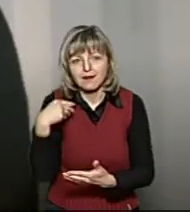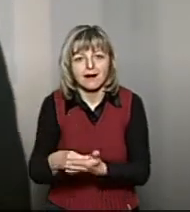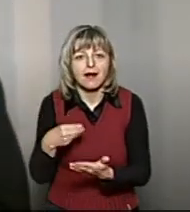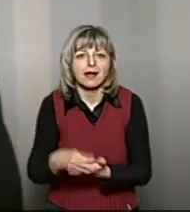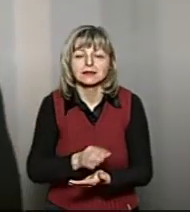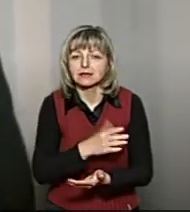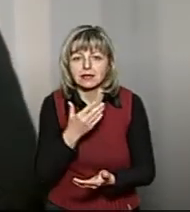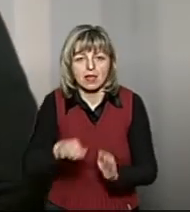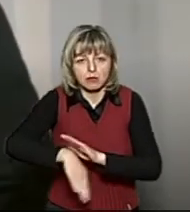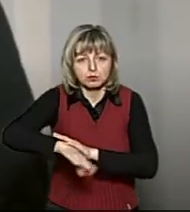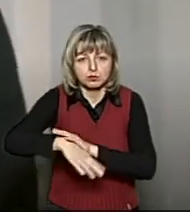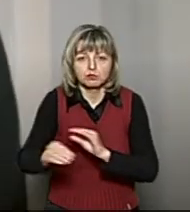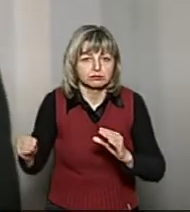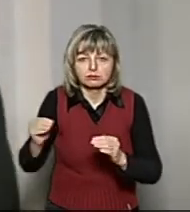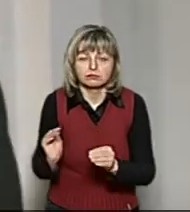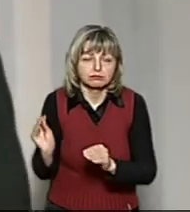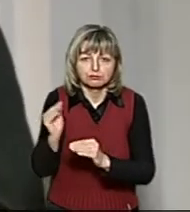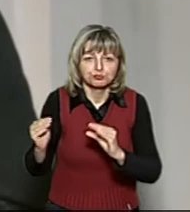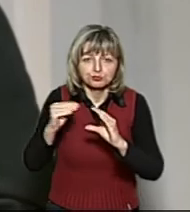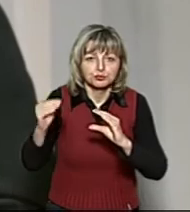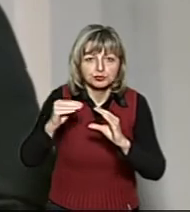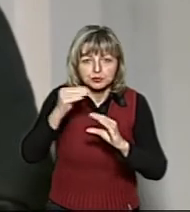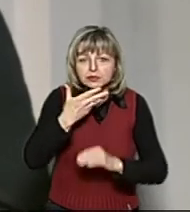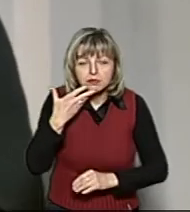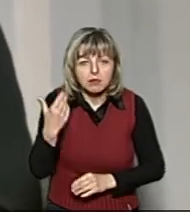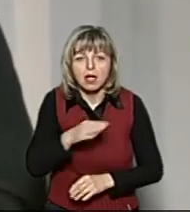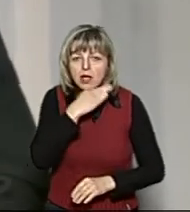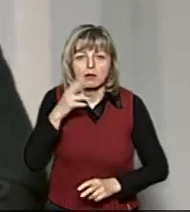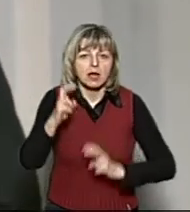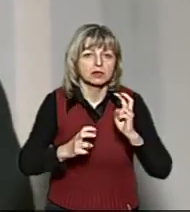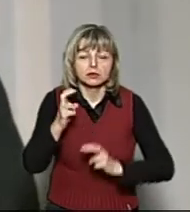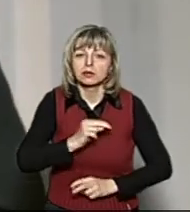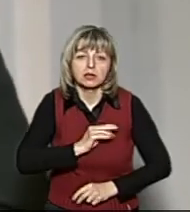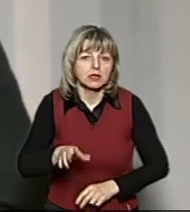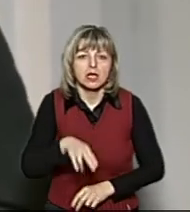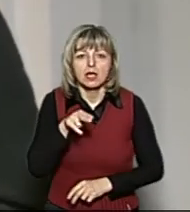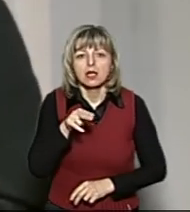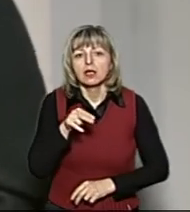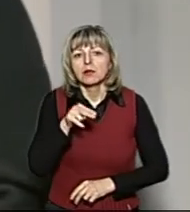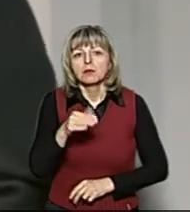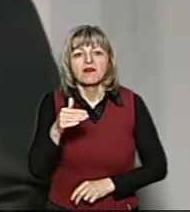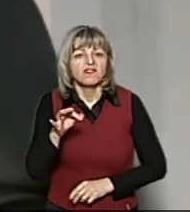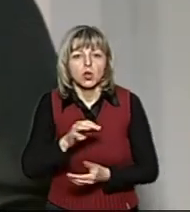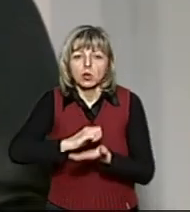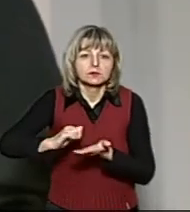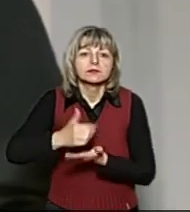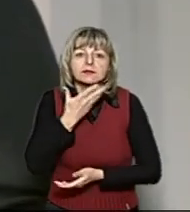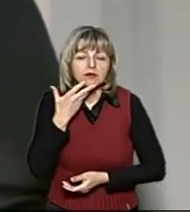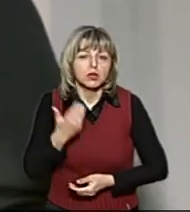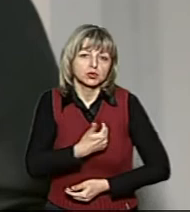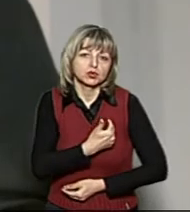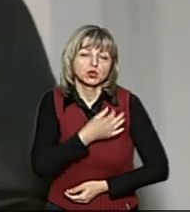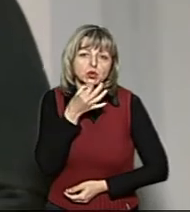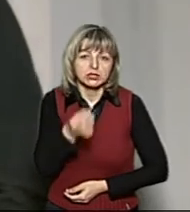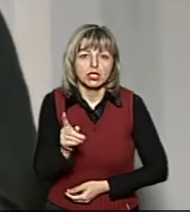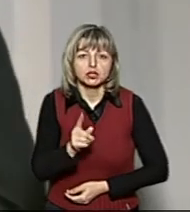не є наповнена. Багато підприємств не працюють, ПДФО не відраховується. Я знову ж таки хочу